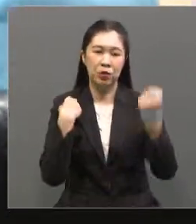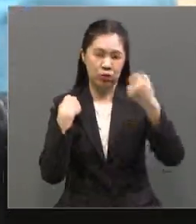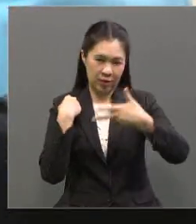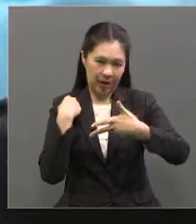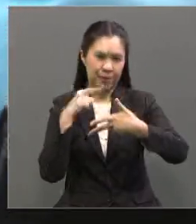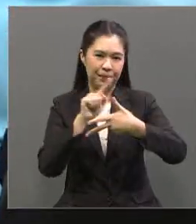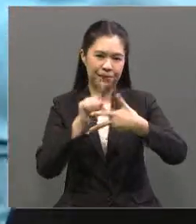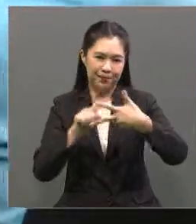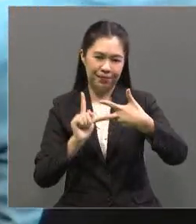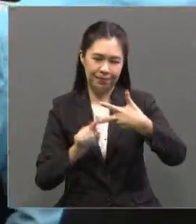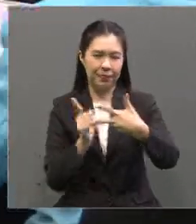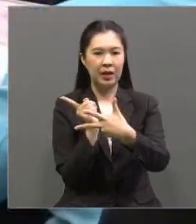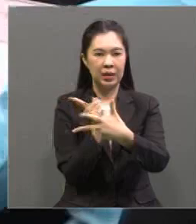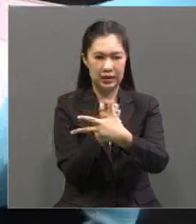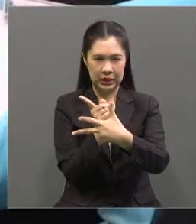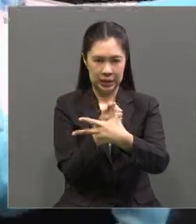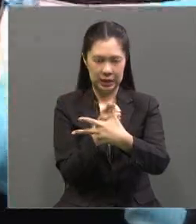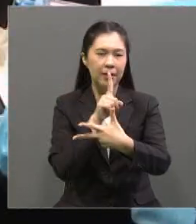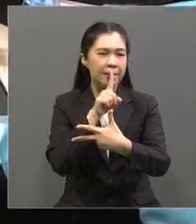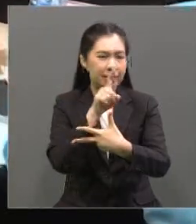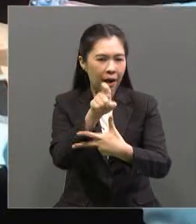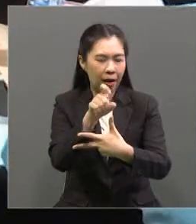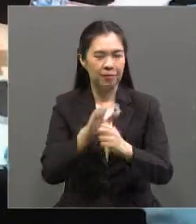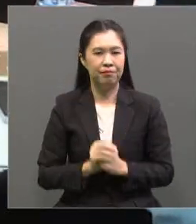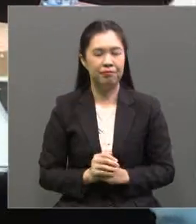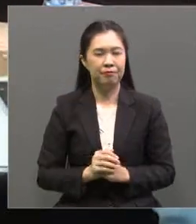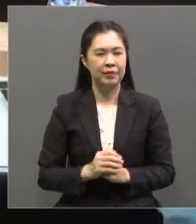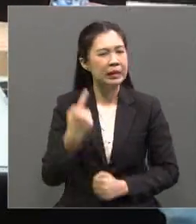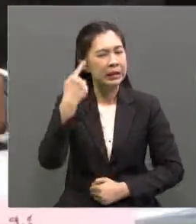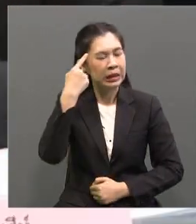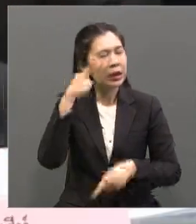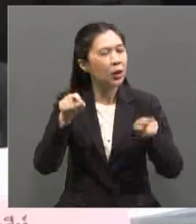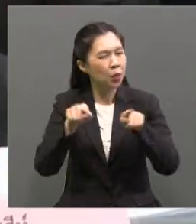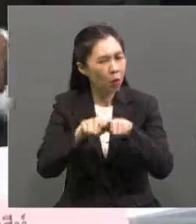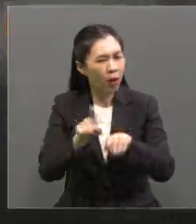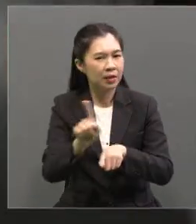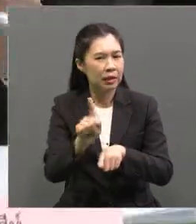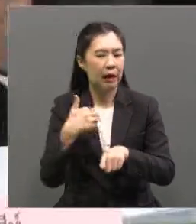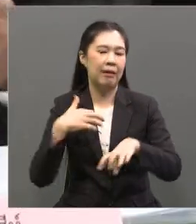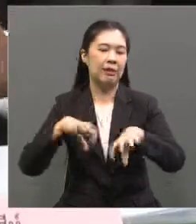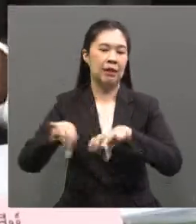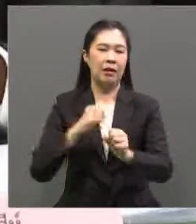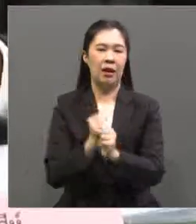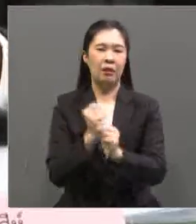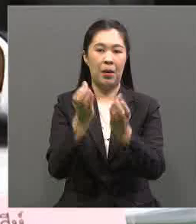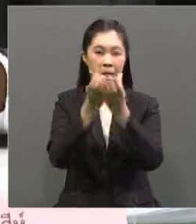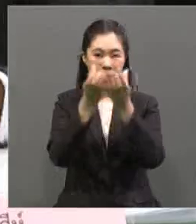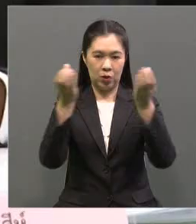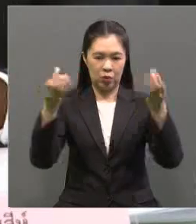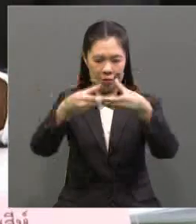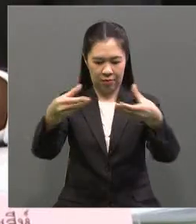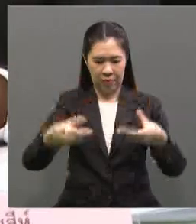ข้อหลักๆค่ะข้อที่1ก็คือถามว่าเห็นด้วยหรือไม่ที่จะให้มีการจัดทำรัฐธรรมนูญฉบับ